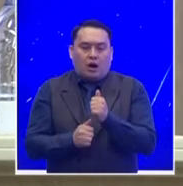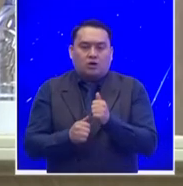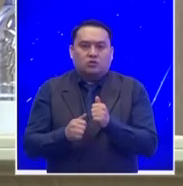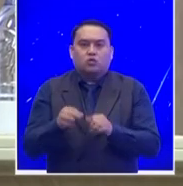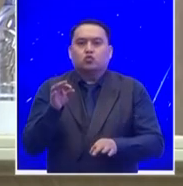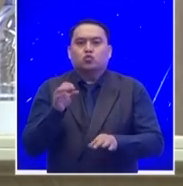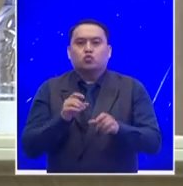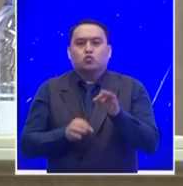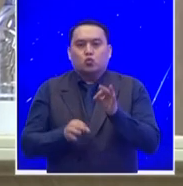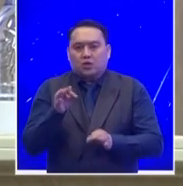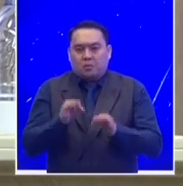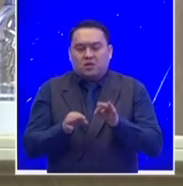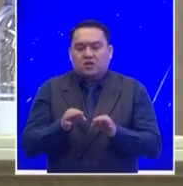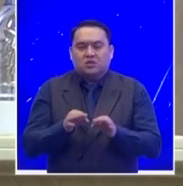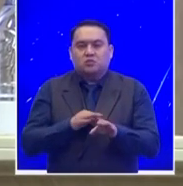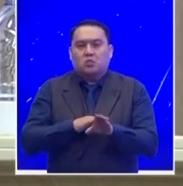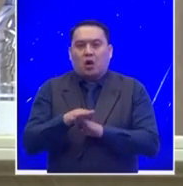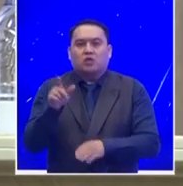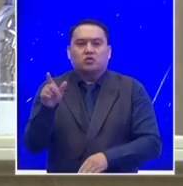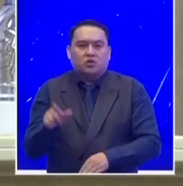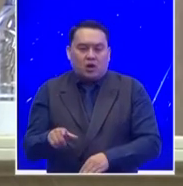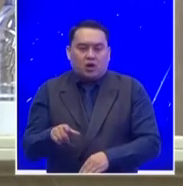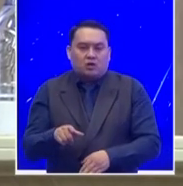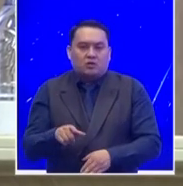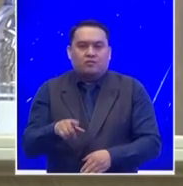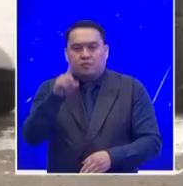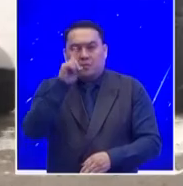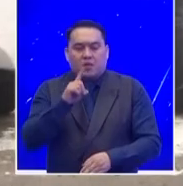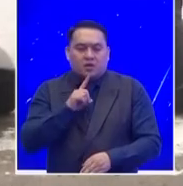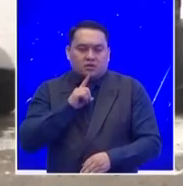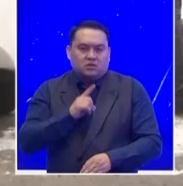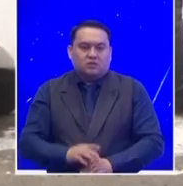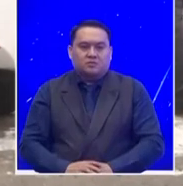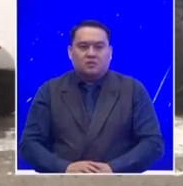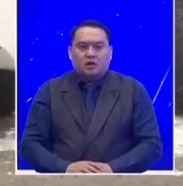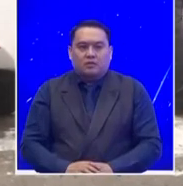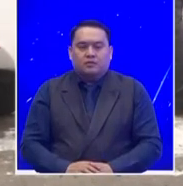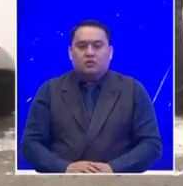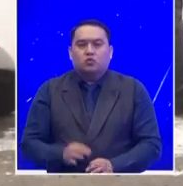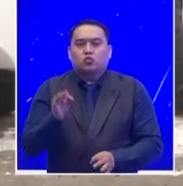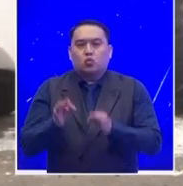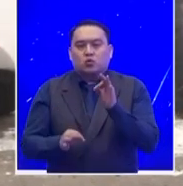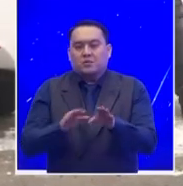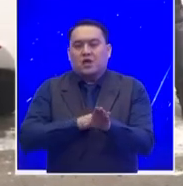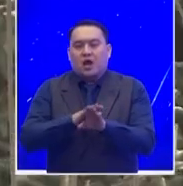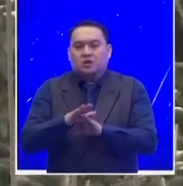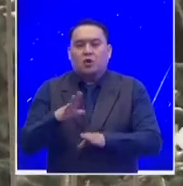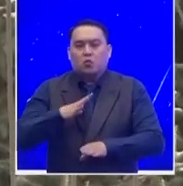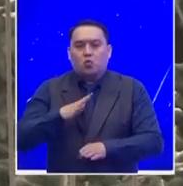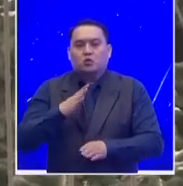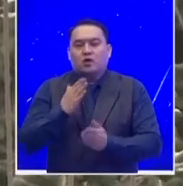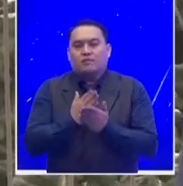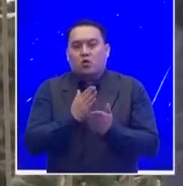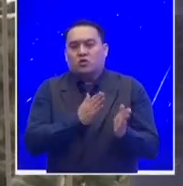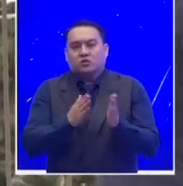судебного исполнителя составляет 290 исполнительных производств в месяц. Большим подспорьем для судебных исполнителей станет функционал